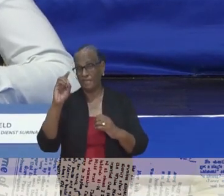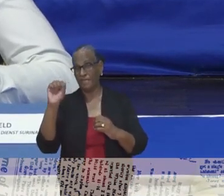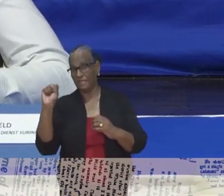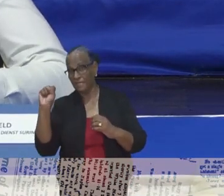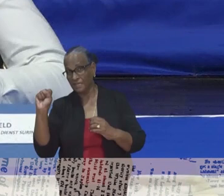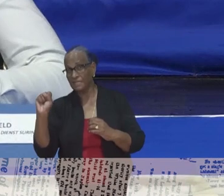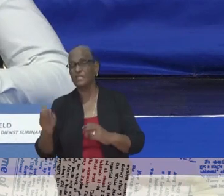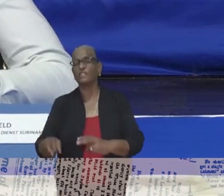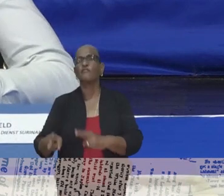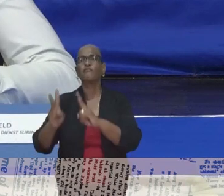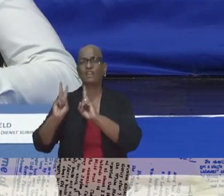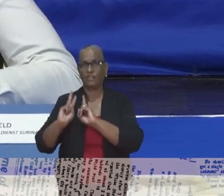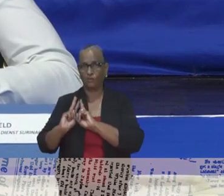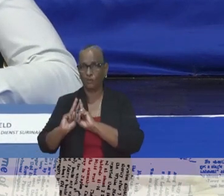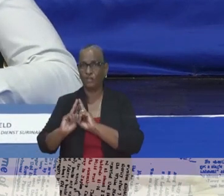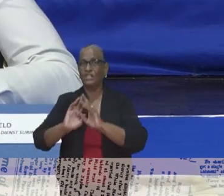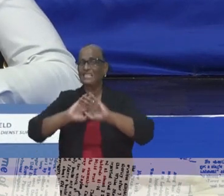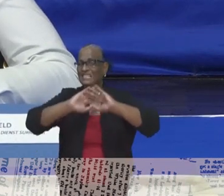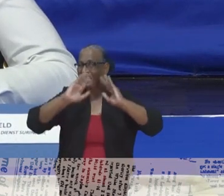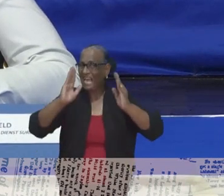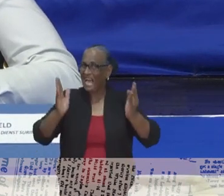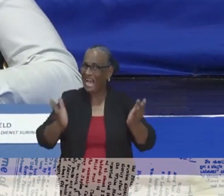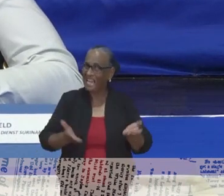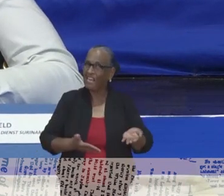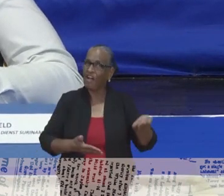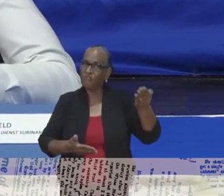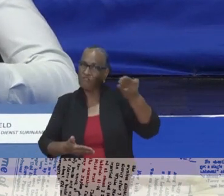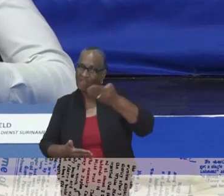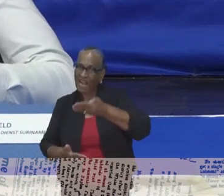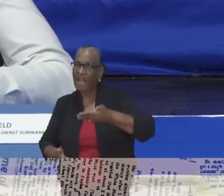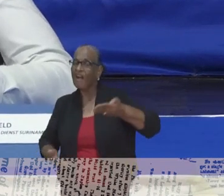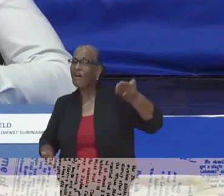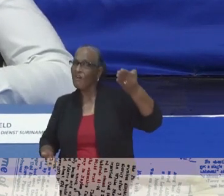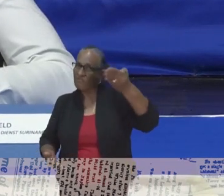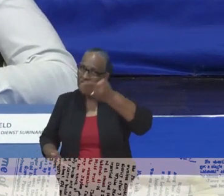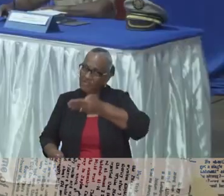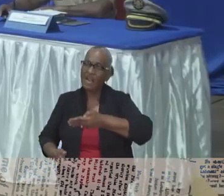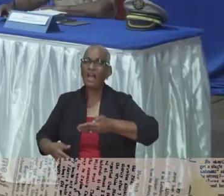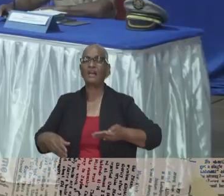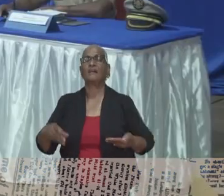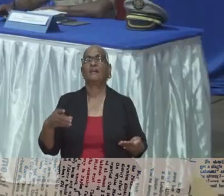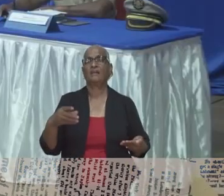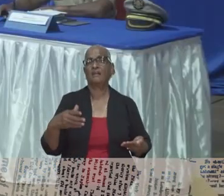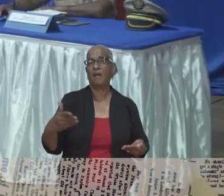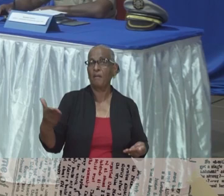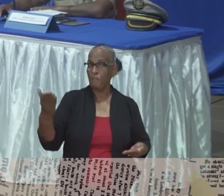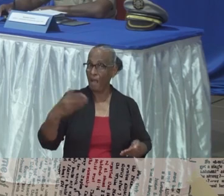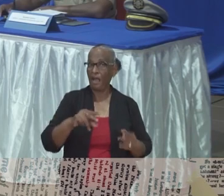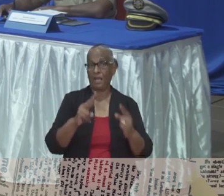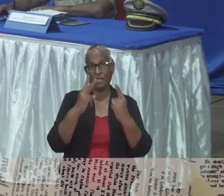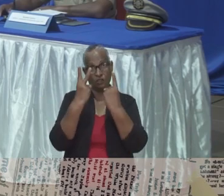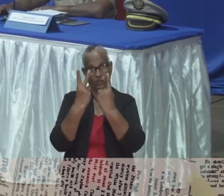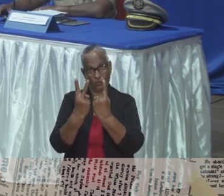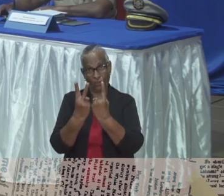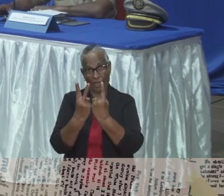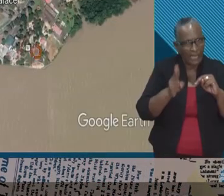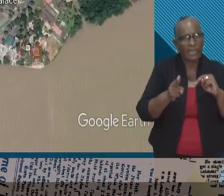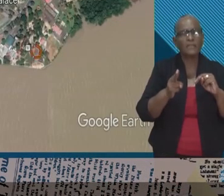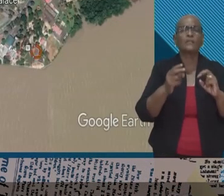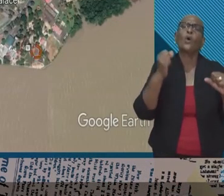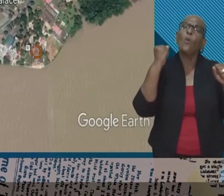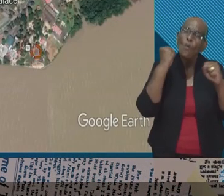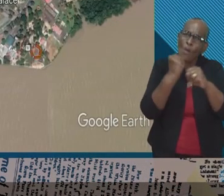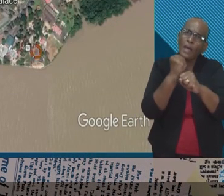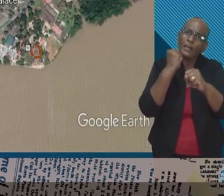de orga ala densa ni aso nanga a distres komisaras fu Paramaribo, North Oost, masa bola chakwa